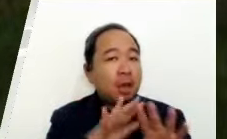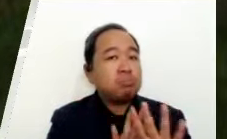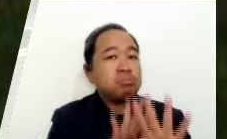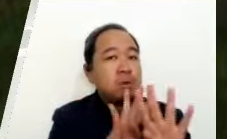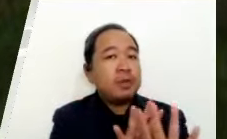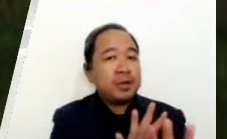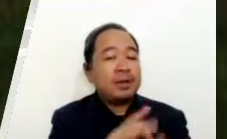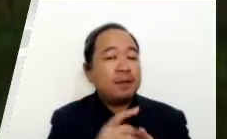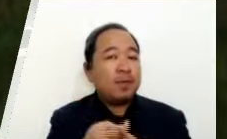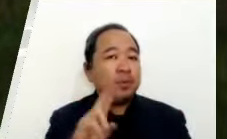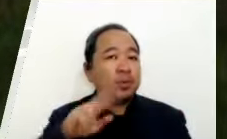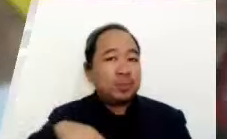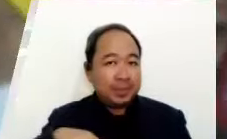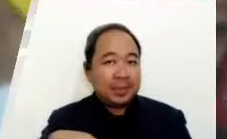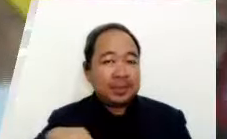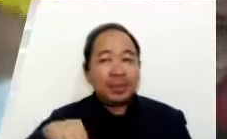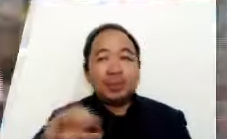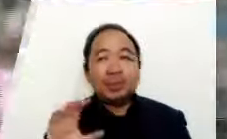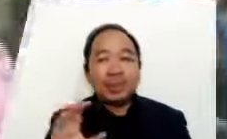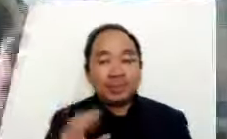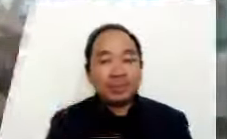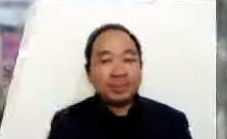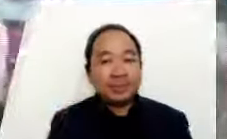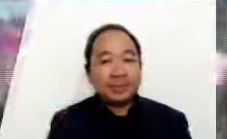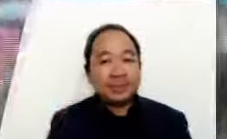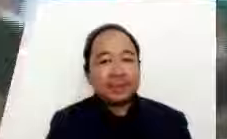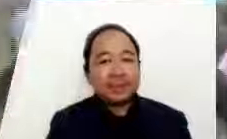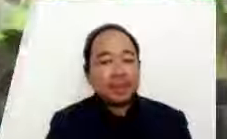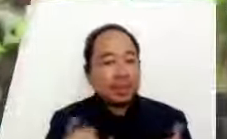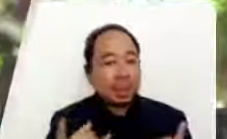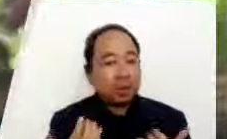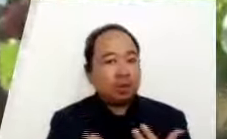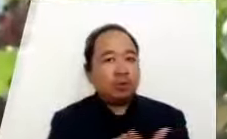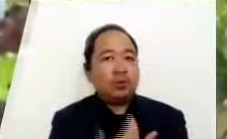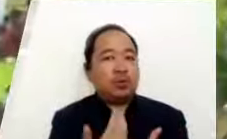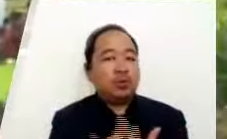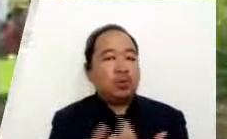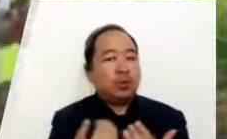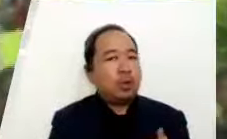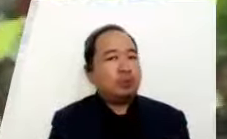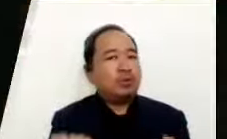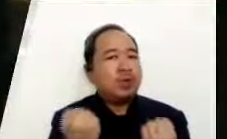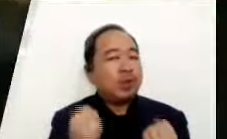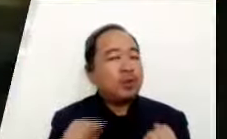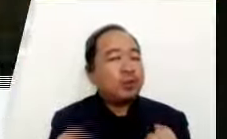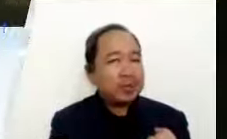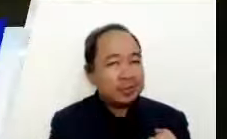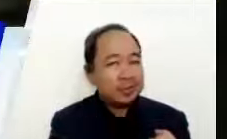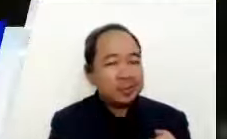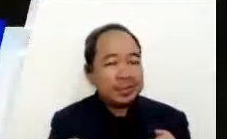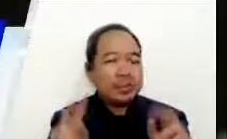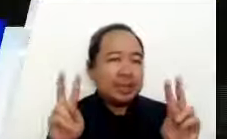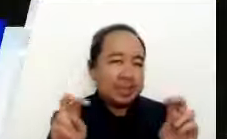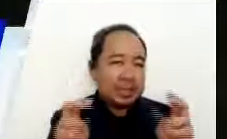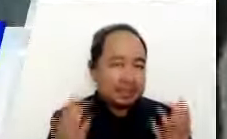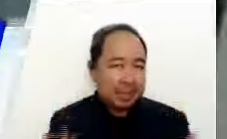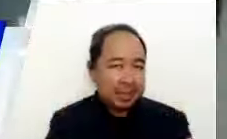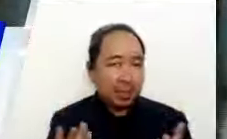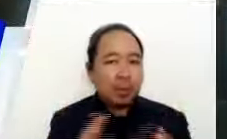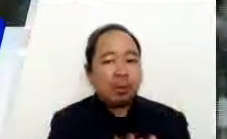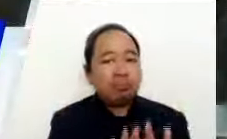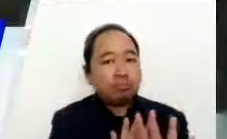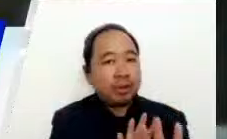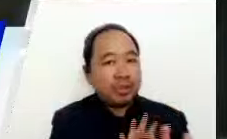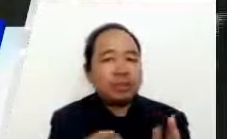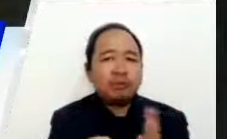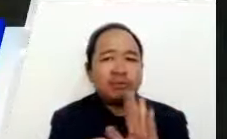Diliman Campus. Ito ay panibagong lakas ang tema ng Lantern Parade sa pagtatampok ng mga pailaw na